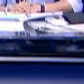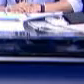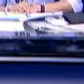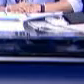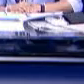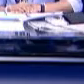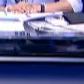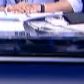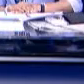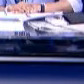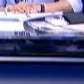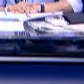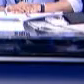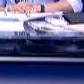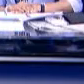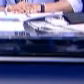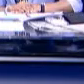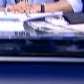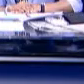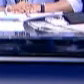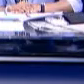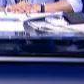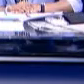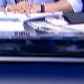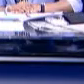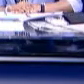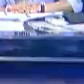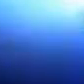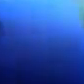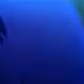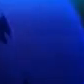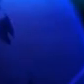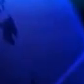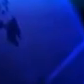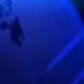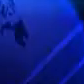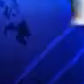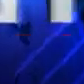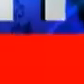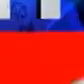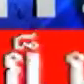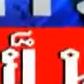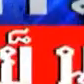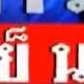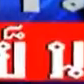ครู่กลับมานะคะคังคกพองลมจะเป็นยังไงเดี๋ยวช่วงหน้ากลับมาดูค่ะ